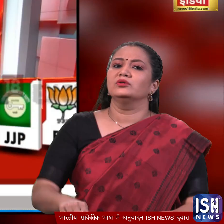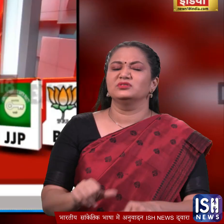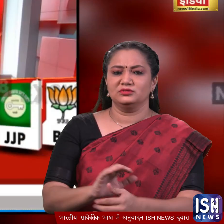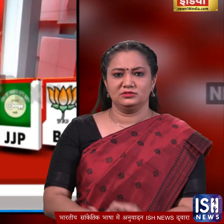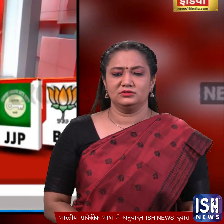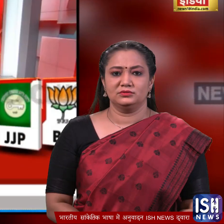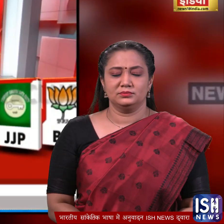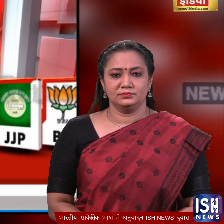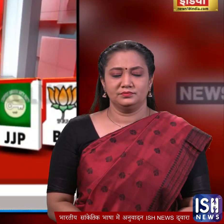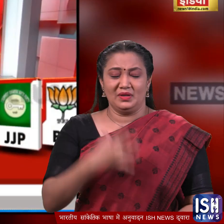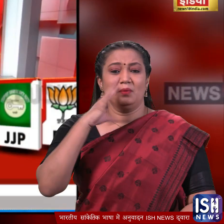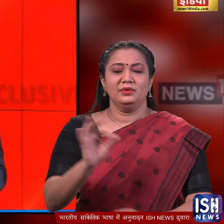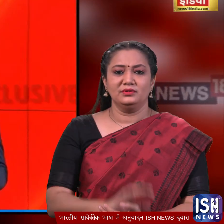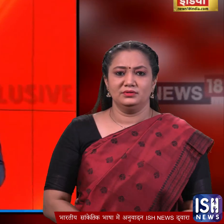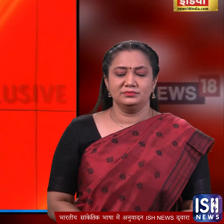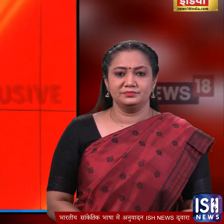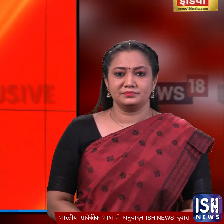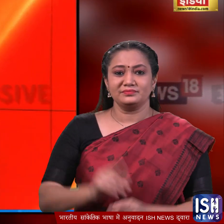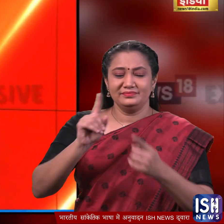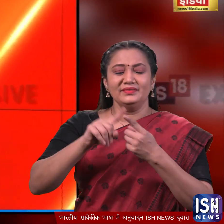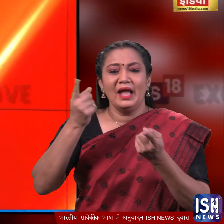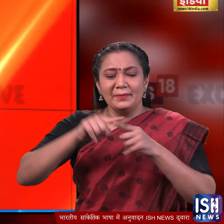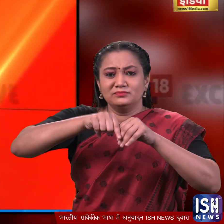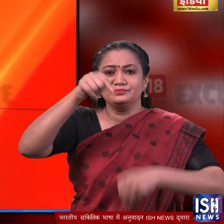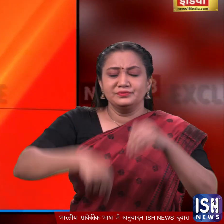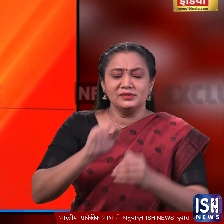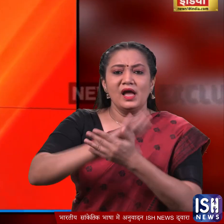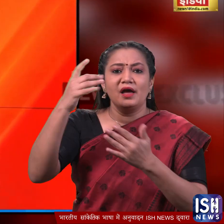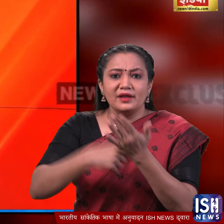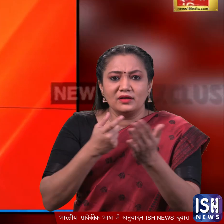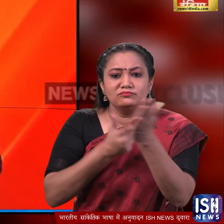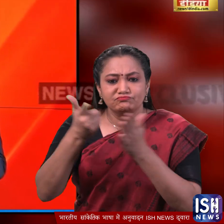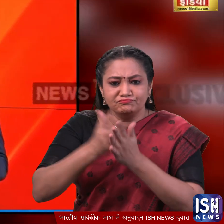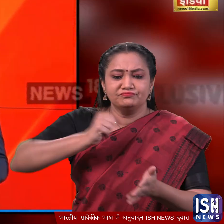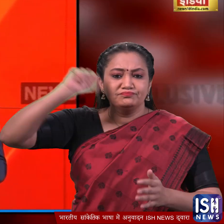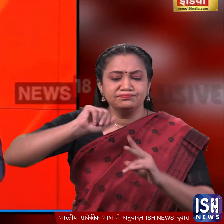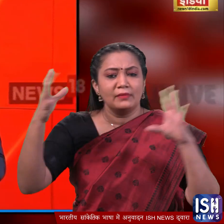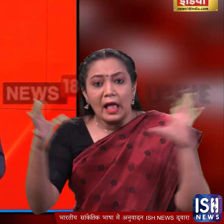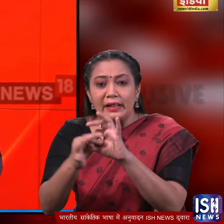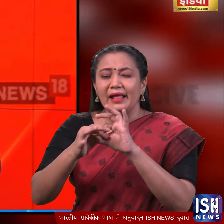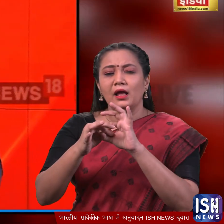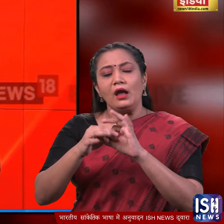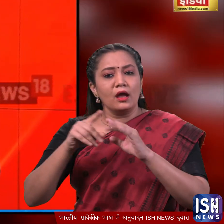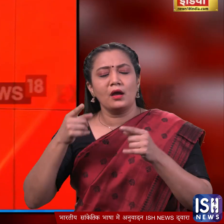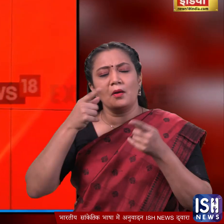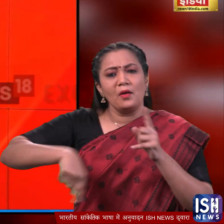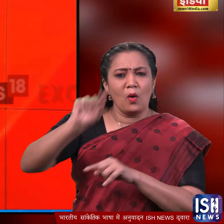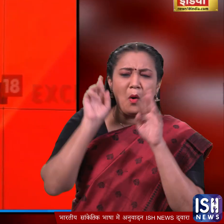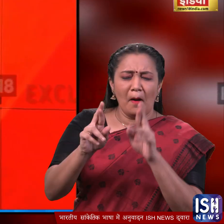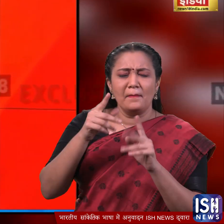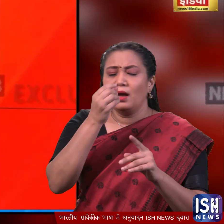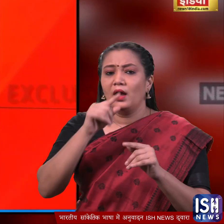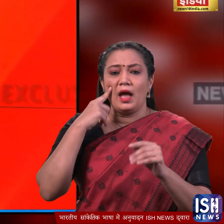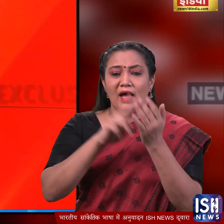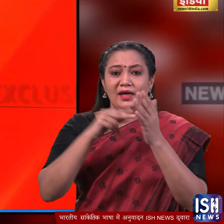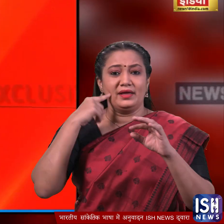हार का मुंह देखना पड़ा। सौ बात की एक बात यह कि ऐलनाबाद सीट पर उपचुनाव को हरियाणा में किसान आंदोलन का असर नापने का पैमाना माना जा रहा था, क्योंकि इस